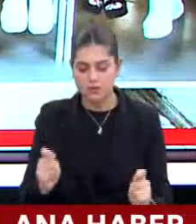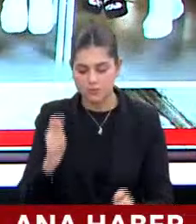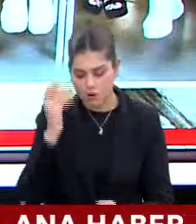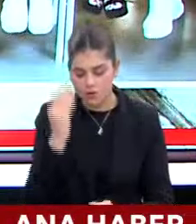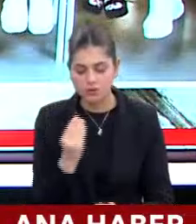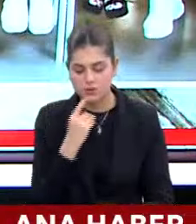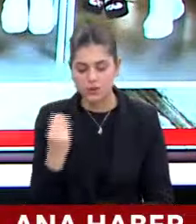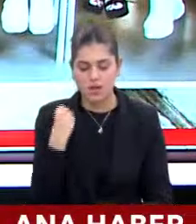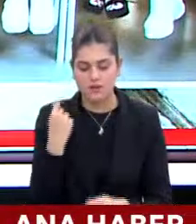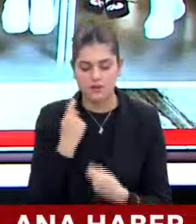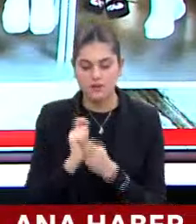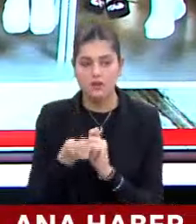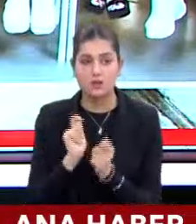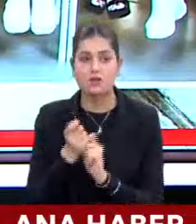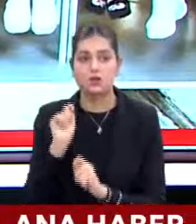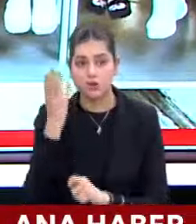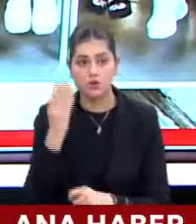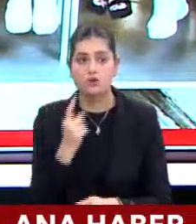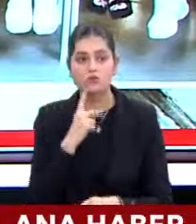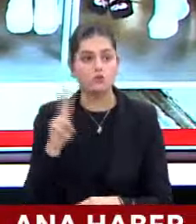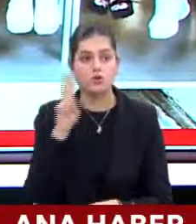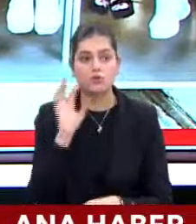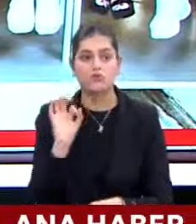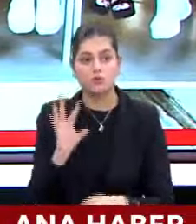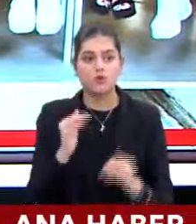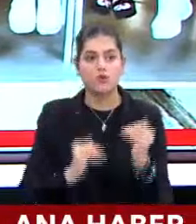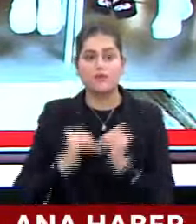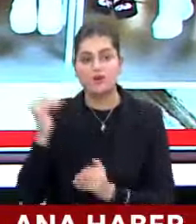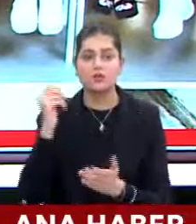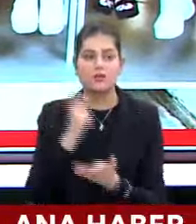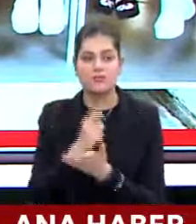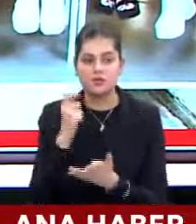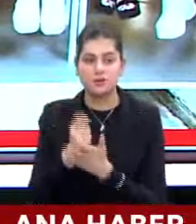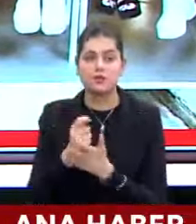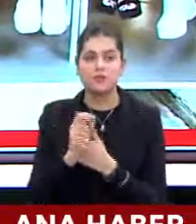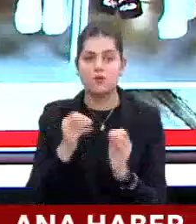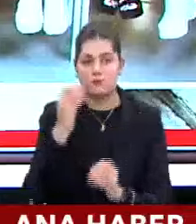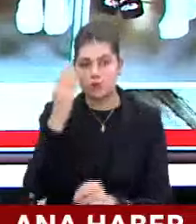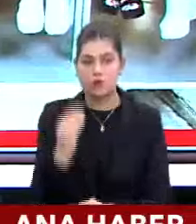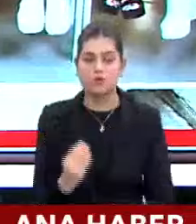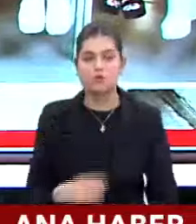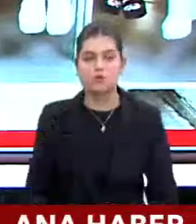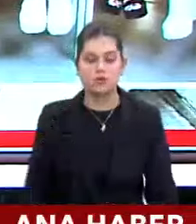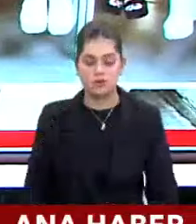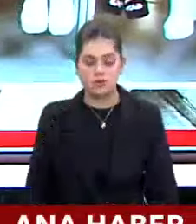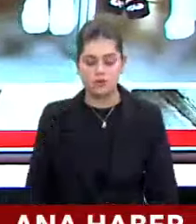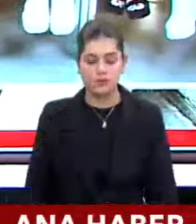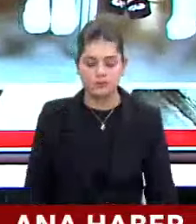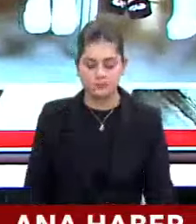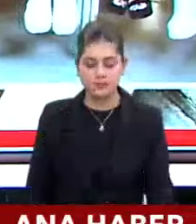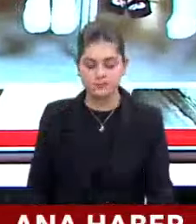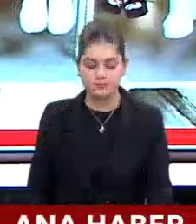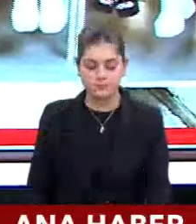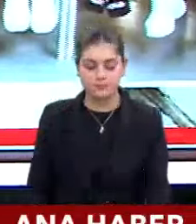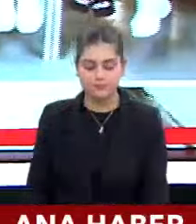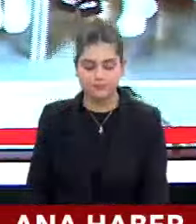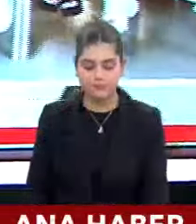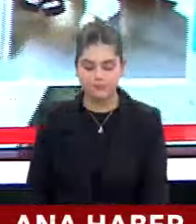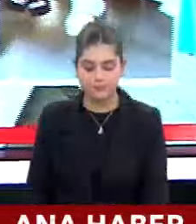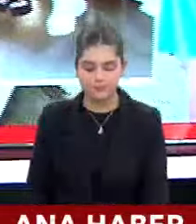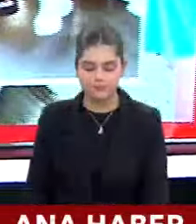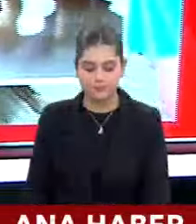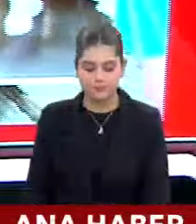için yenilikçi bir araç olabilir. Sorun şu ki aşırı harcamayı körüklüyor diyor. Evet, aşırı harcamayı körükleyince de sonuç ne